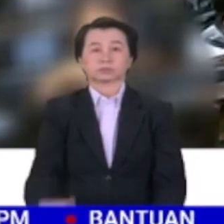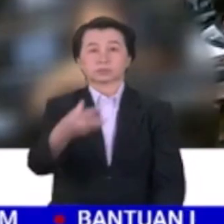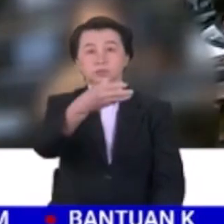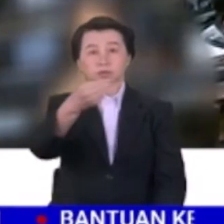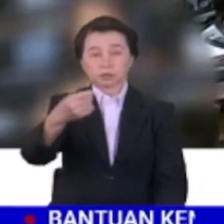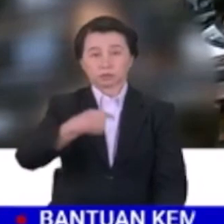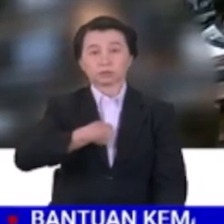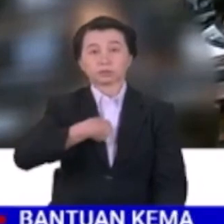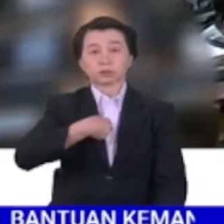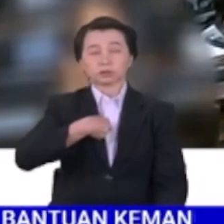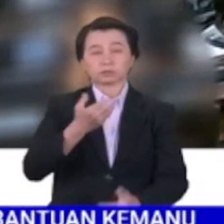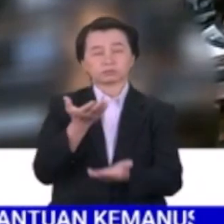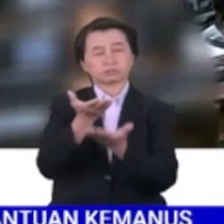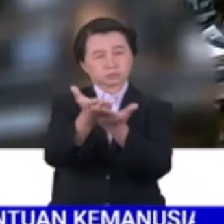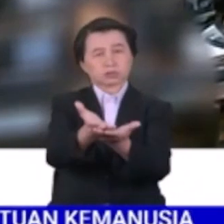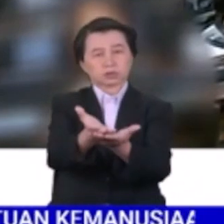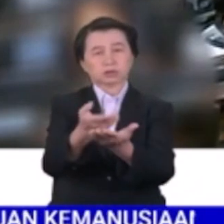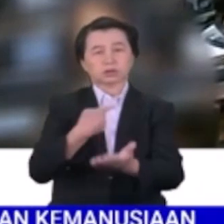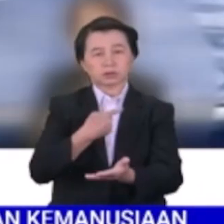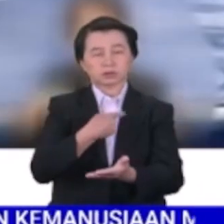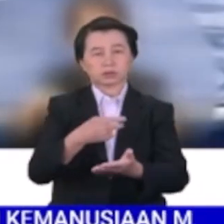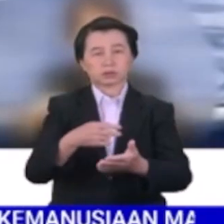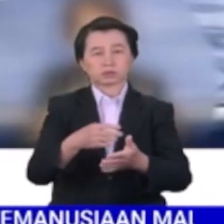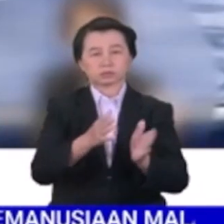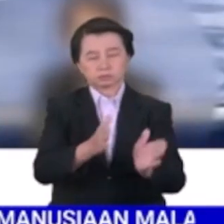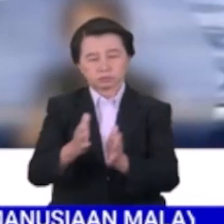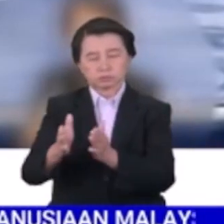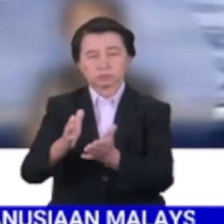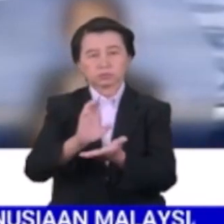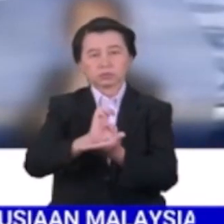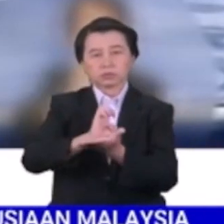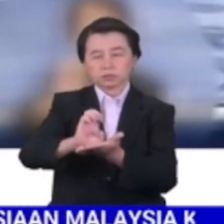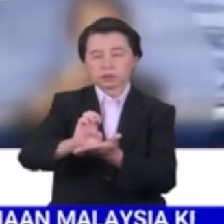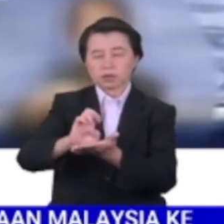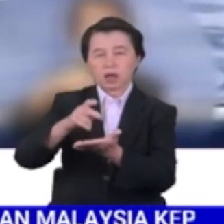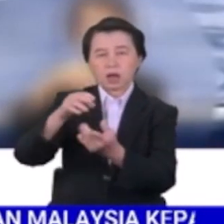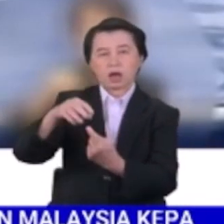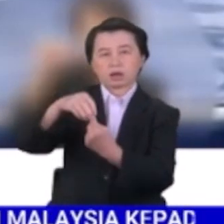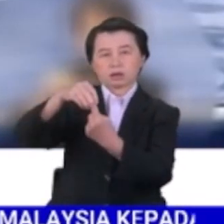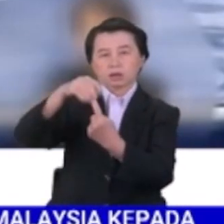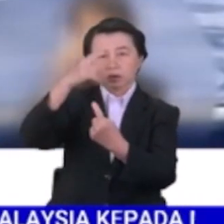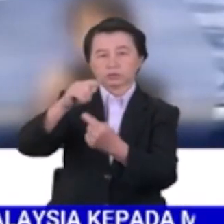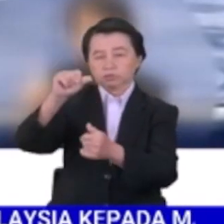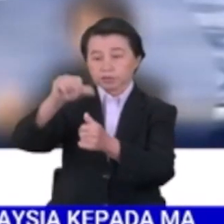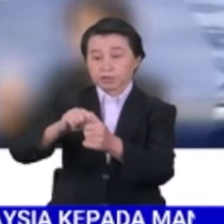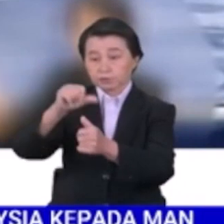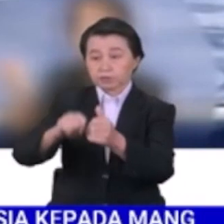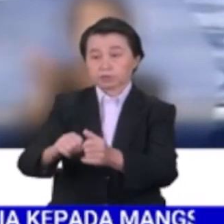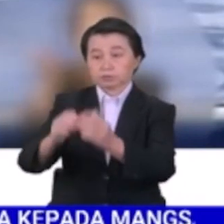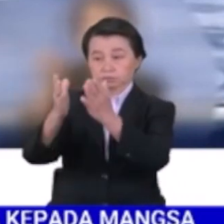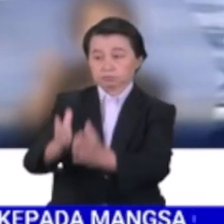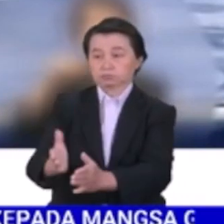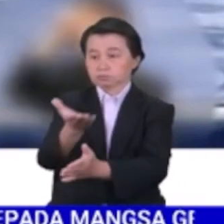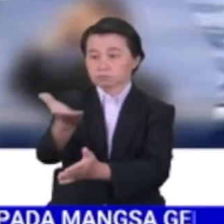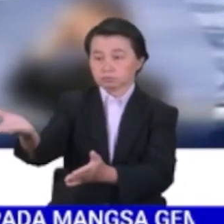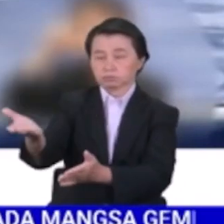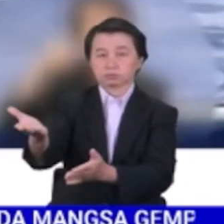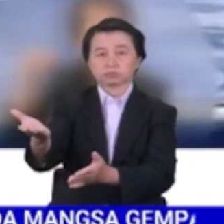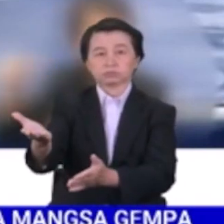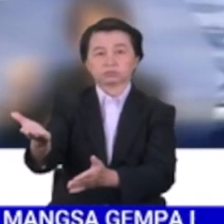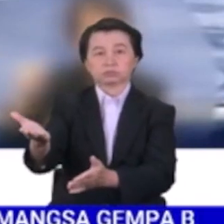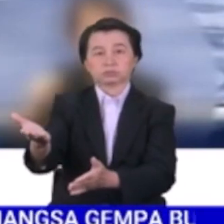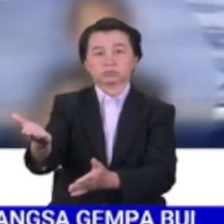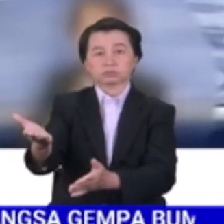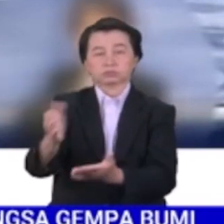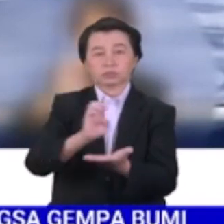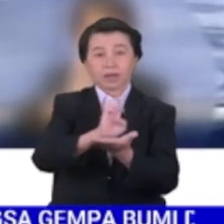Dan saya mencadangkan kita mengatur elaun khas kepada setiap yang menyelamat. Elaun